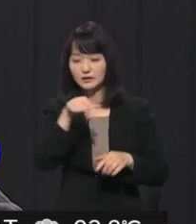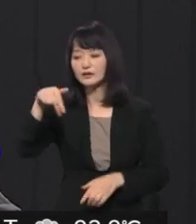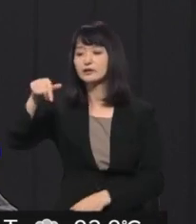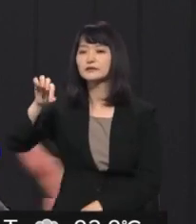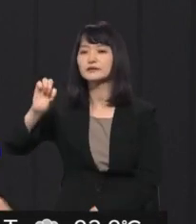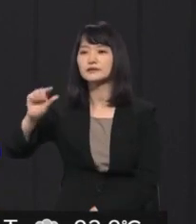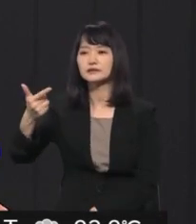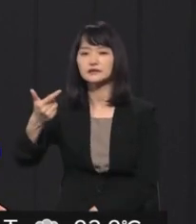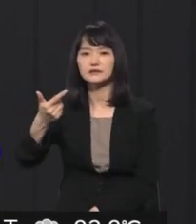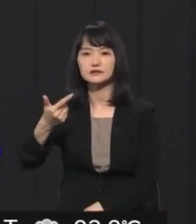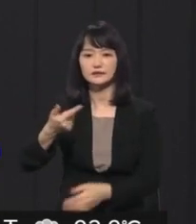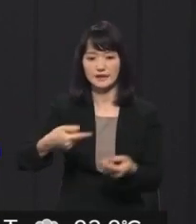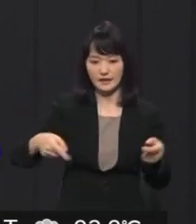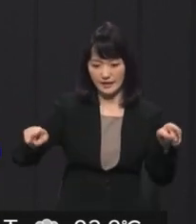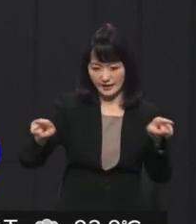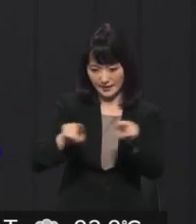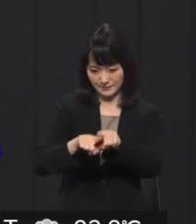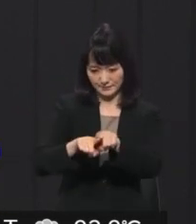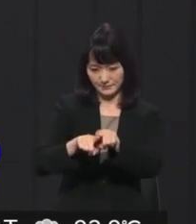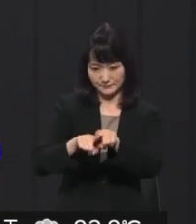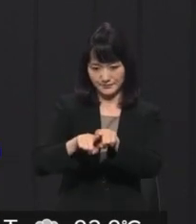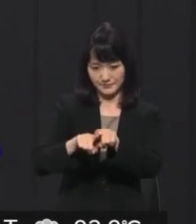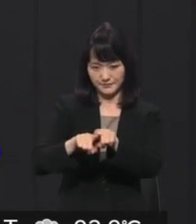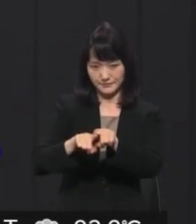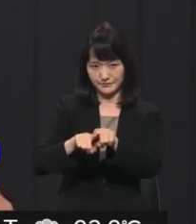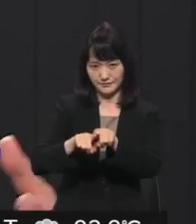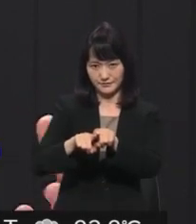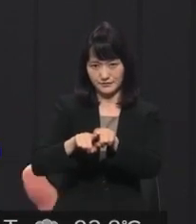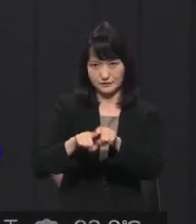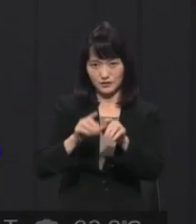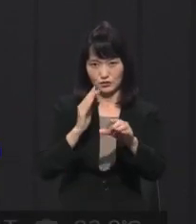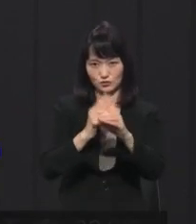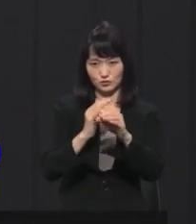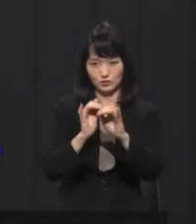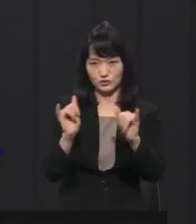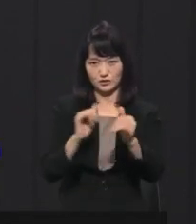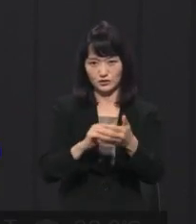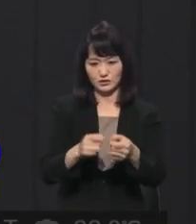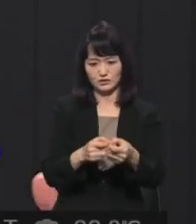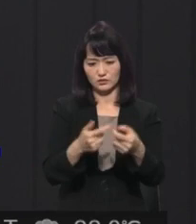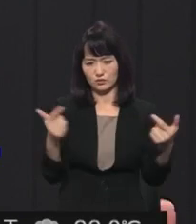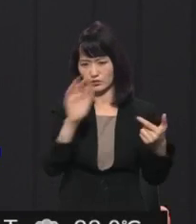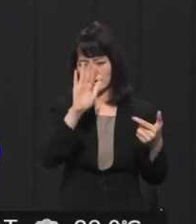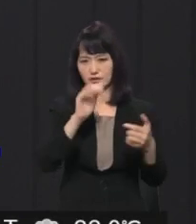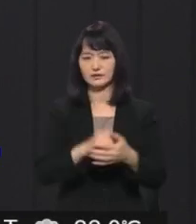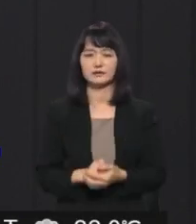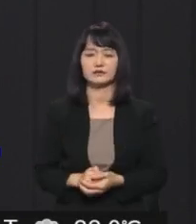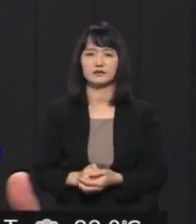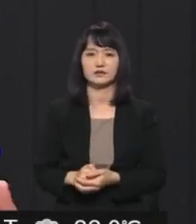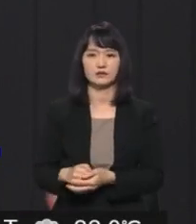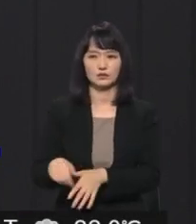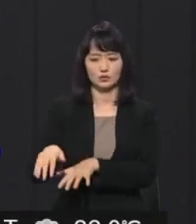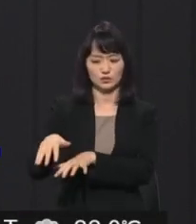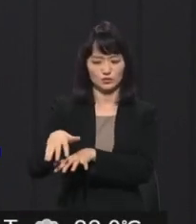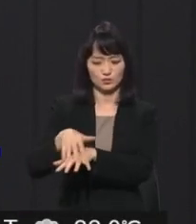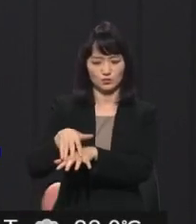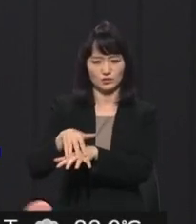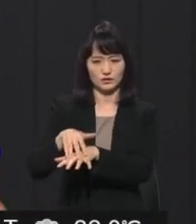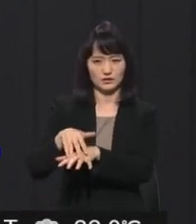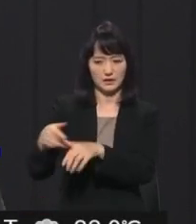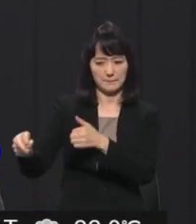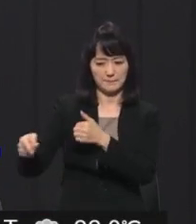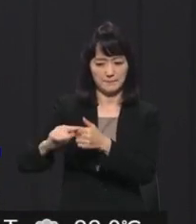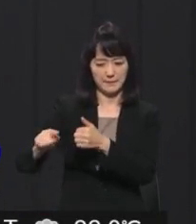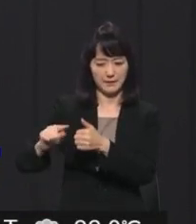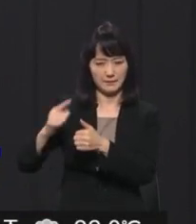의원 이라는 한 통 속으로 간다 라고 하면은 얻어 중도 확장 보다는 조직 표를 놀이법 어떻고 항해 정치 행태 이런걸로 묶여 가요 그래서